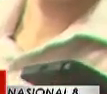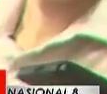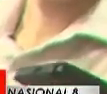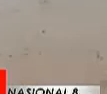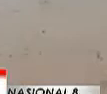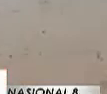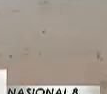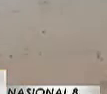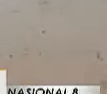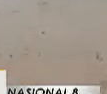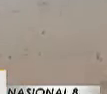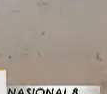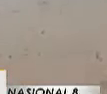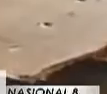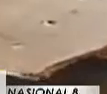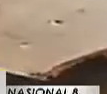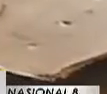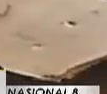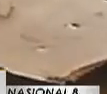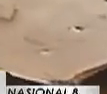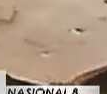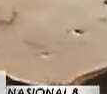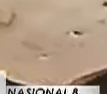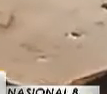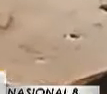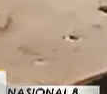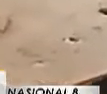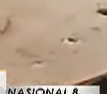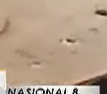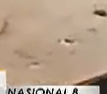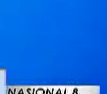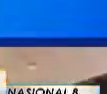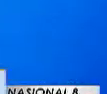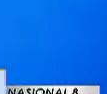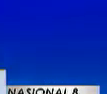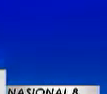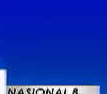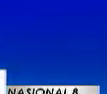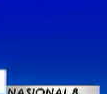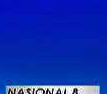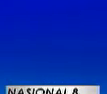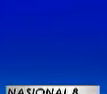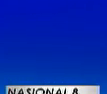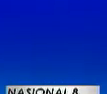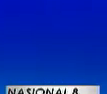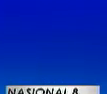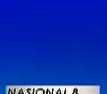Lagi serpihan dipercayai milik MH370 ditemui.